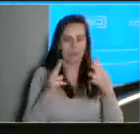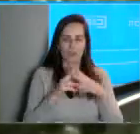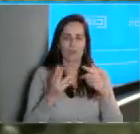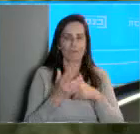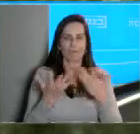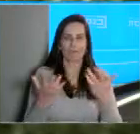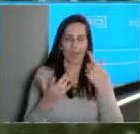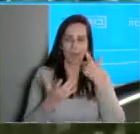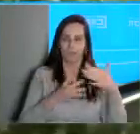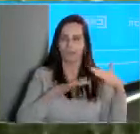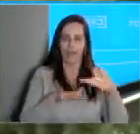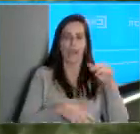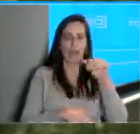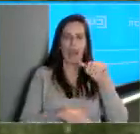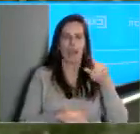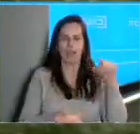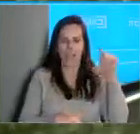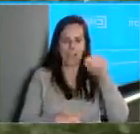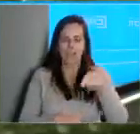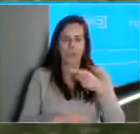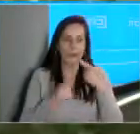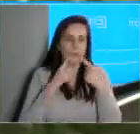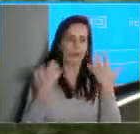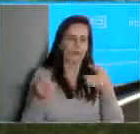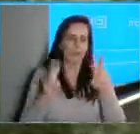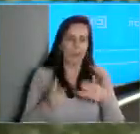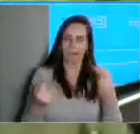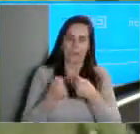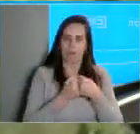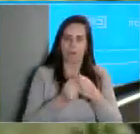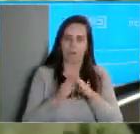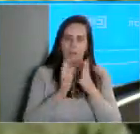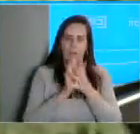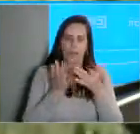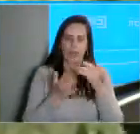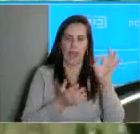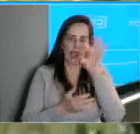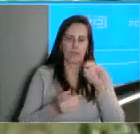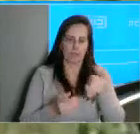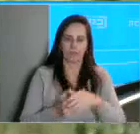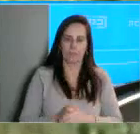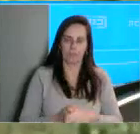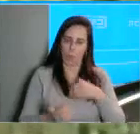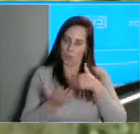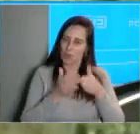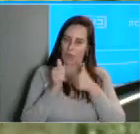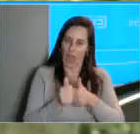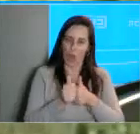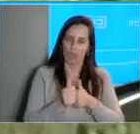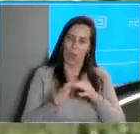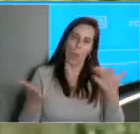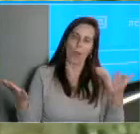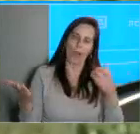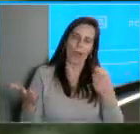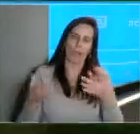כדי לעקוב אחרי פלישה אפשרית של החגבים, ולדון איך אפשר להתמודד עם התופעה. אנחנו נמשיך לעקוב, אולי